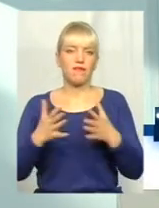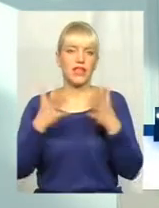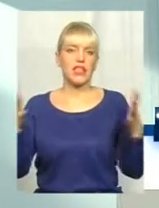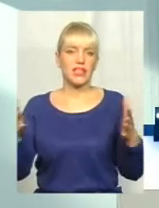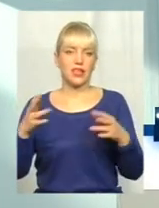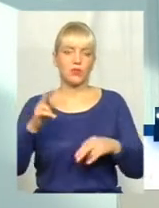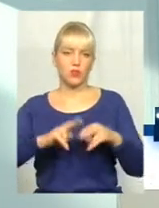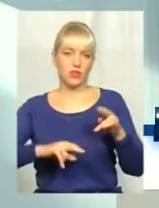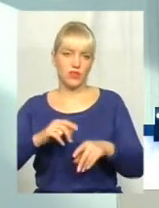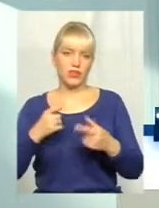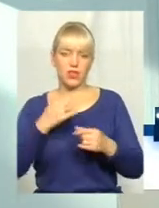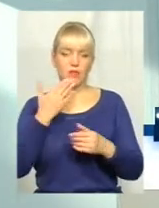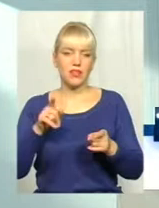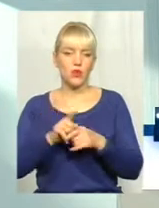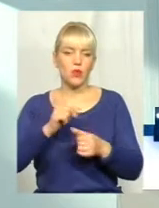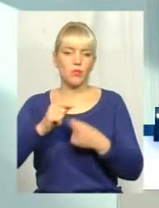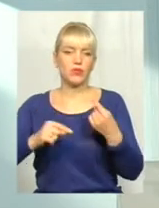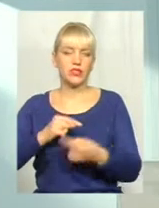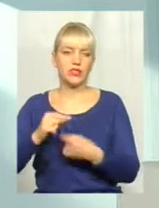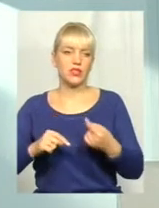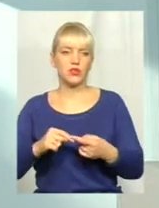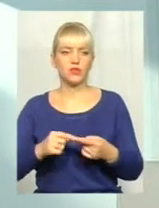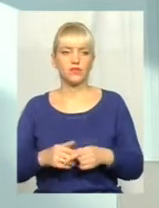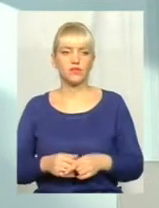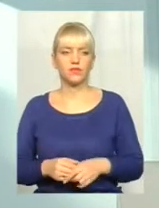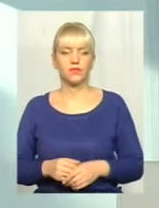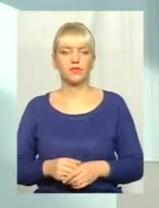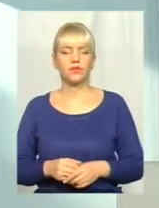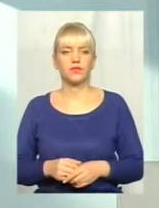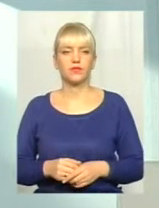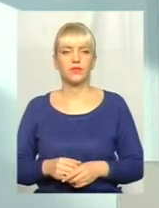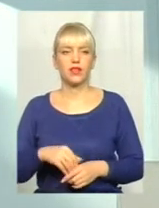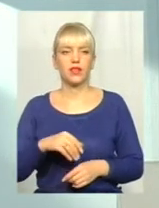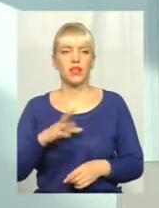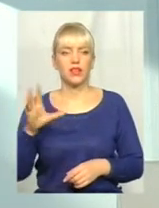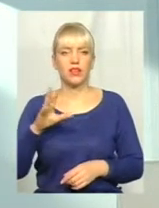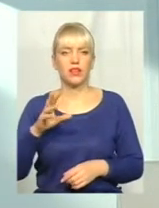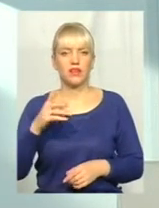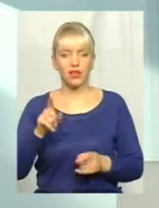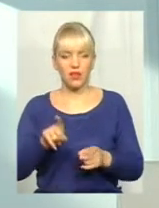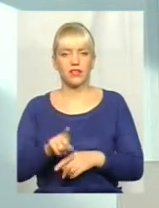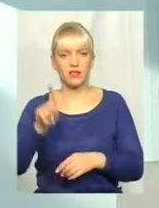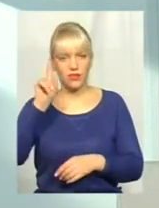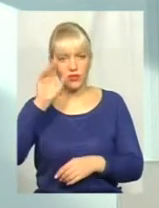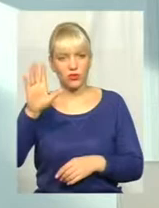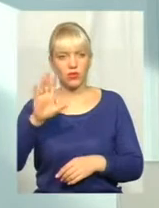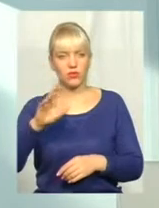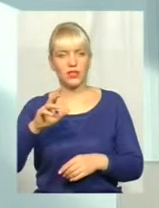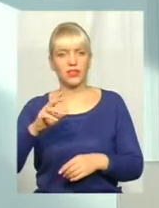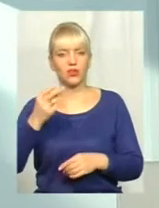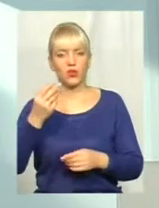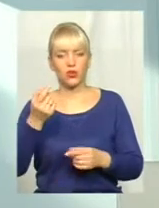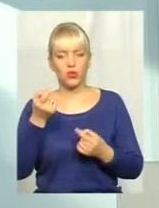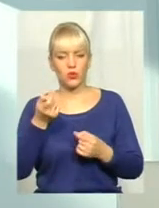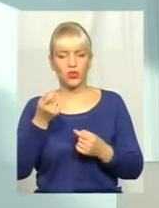нема такого бізнесу, є такі, які не буду називати, не хочу озвучувати, але всі відомі такі, трошки депресивні